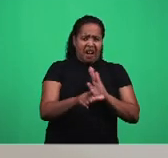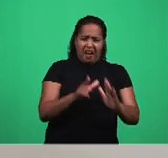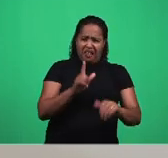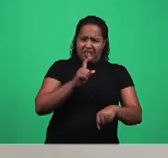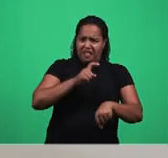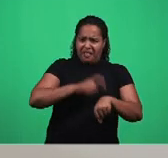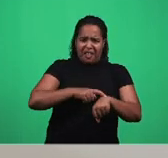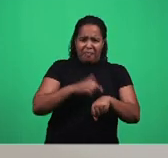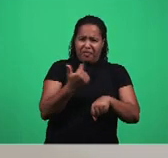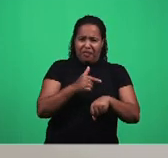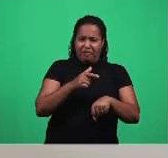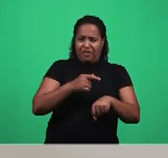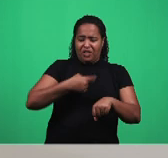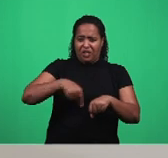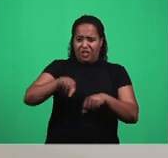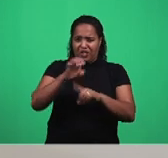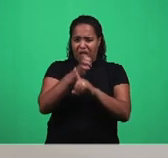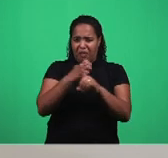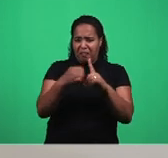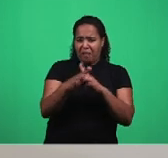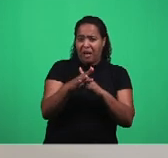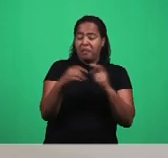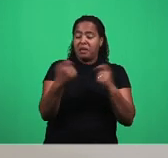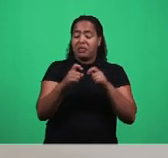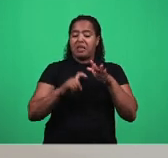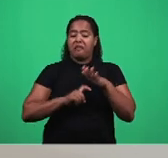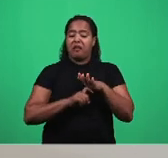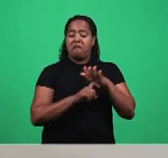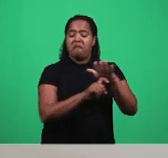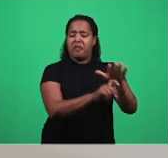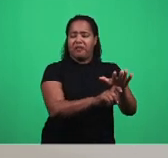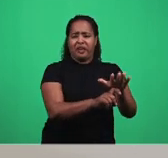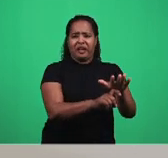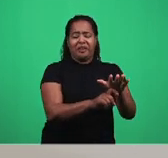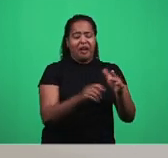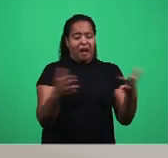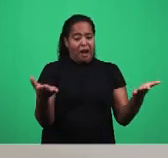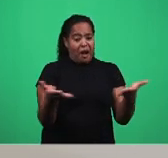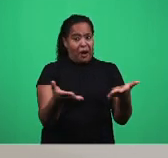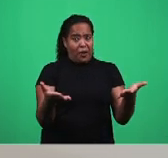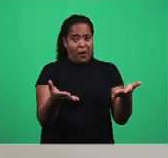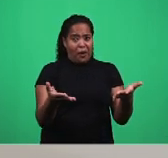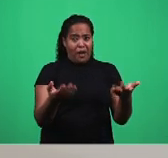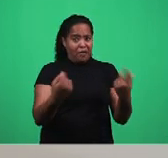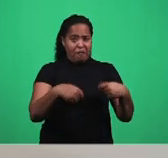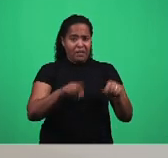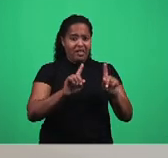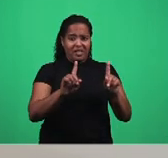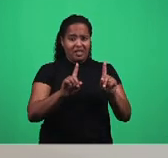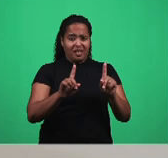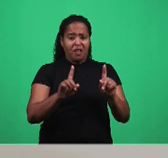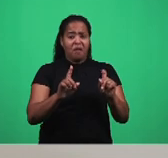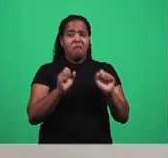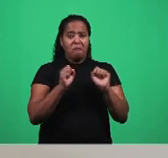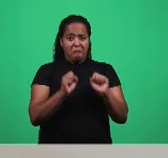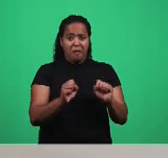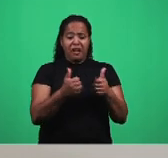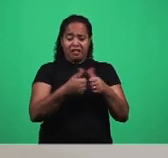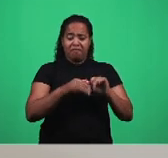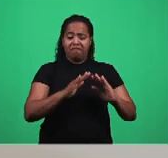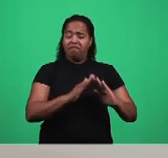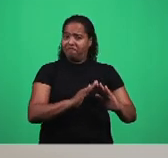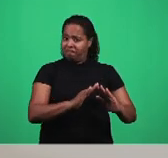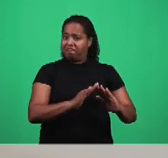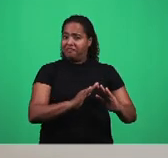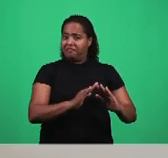et il fallait aller au marché public. Maintenant, il n'y a plus ça. Ils peuvent assister, regarder, ils peuvent voir le monde prophétique que nous vivons.